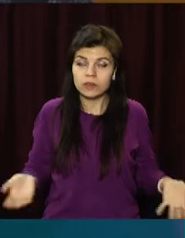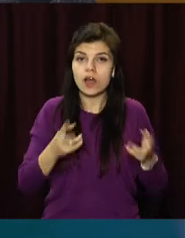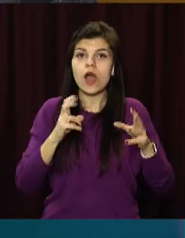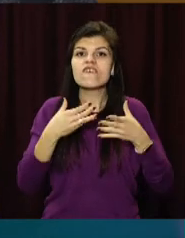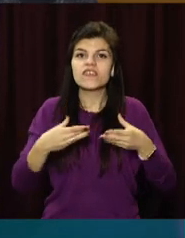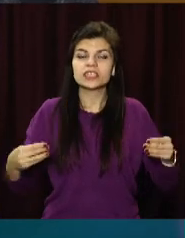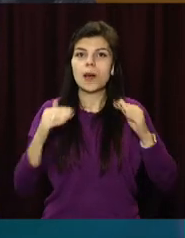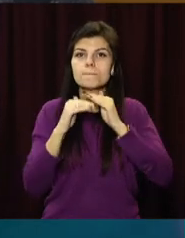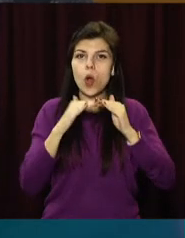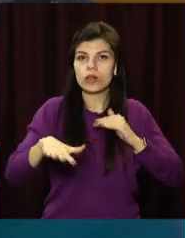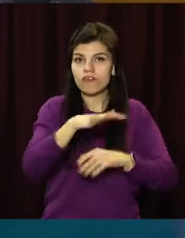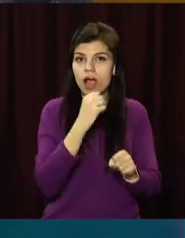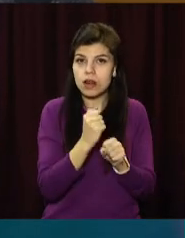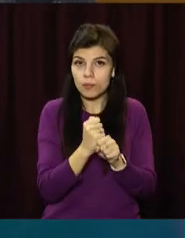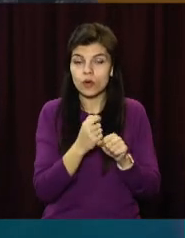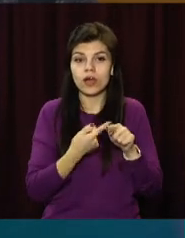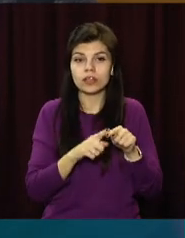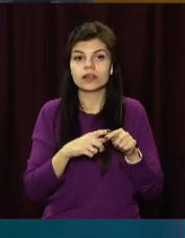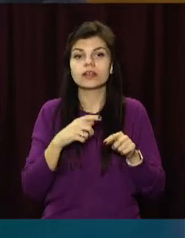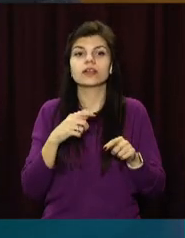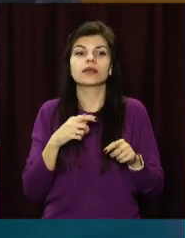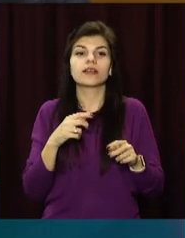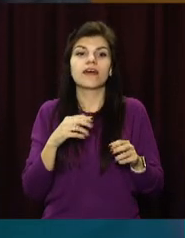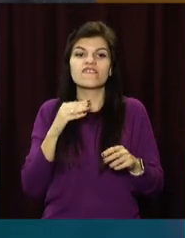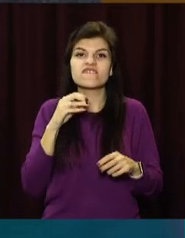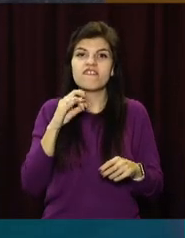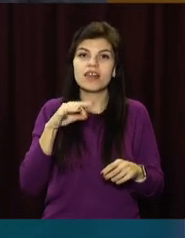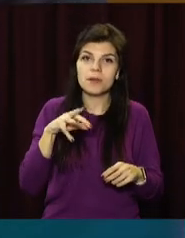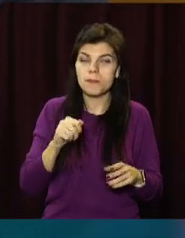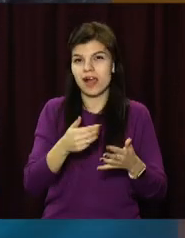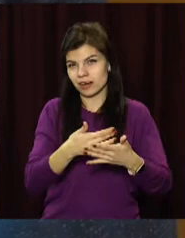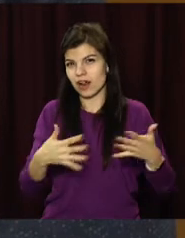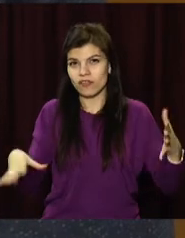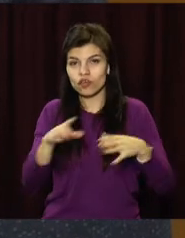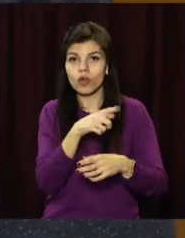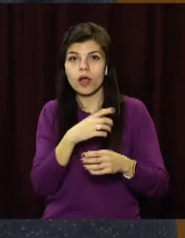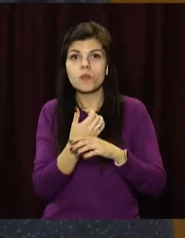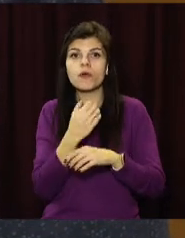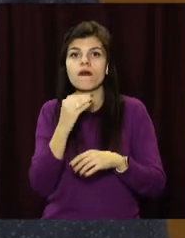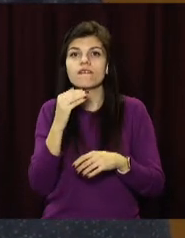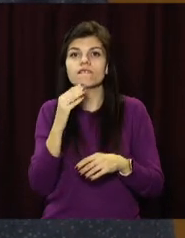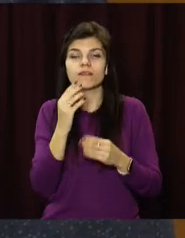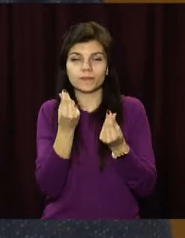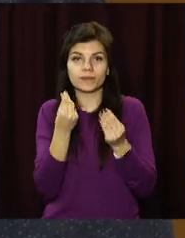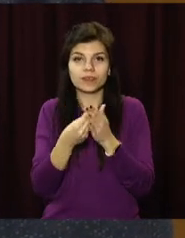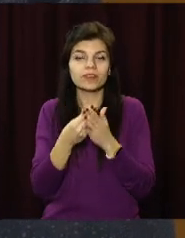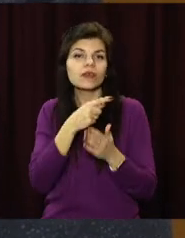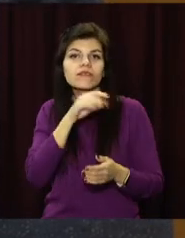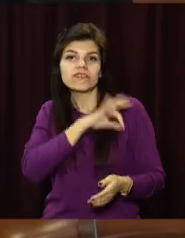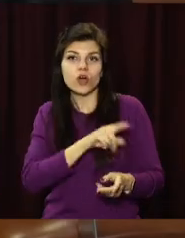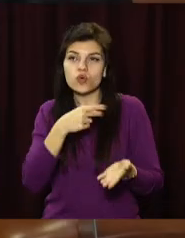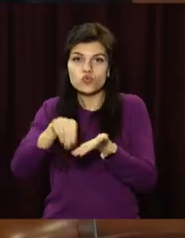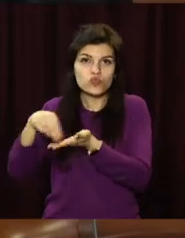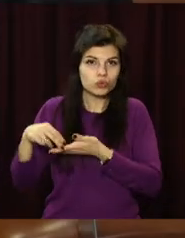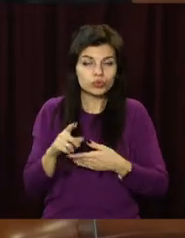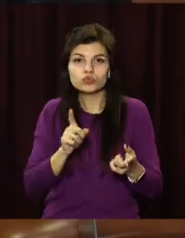робіт. Відповідно, наші сільгоспроизводители, фермери, латифундисти, вони заводять валютну виручку в країну, яка у них знаходилась за